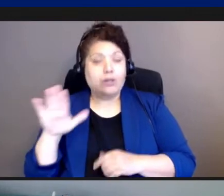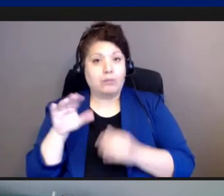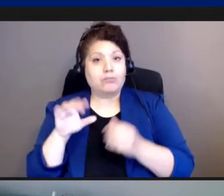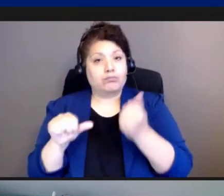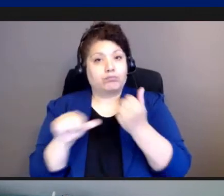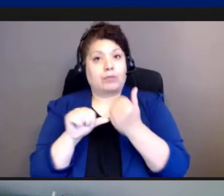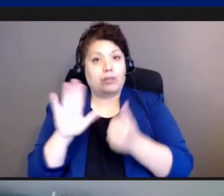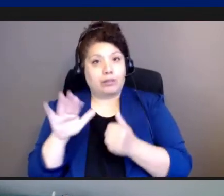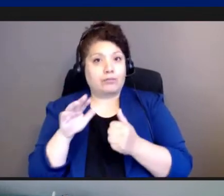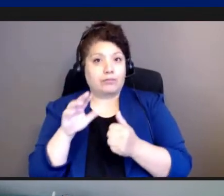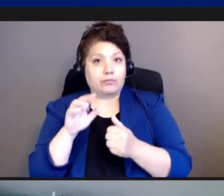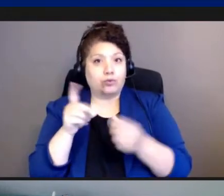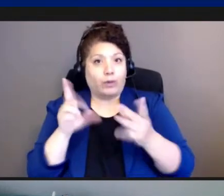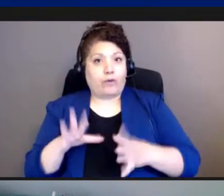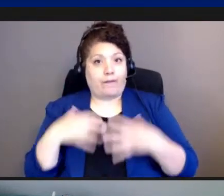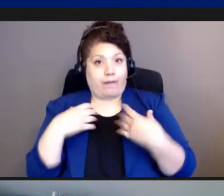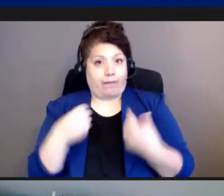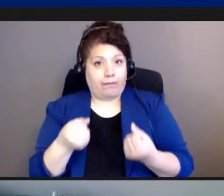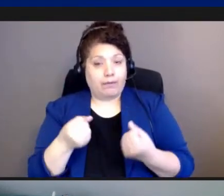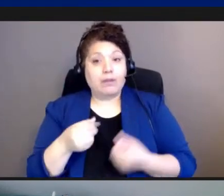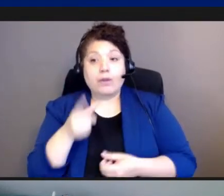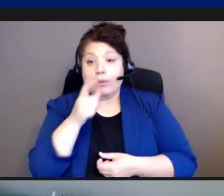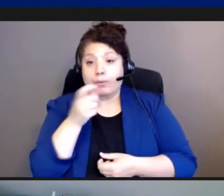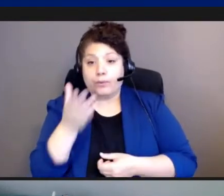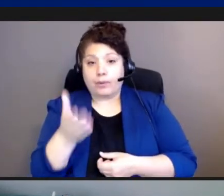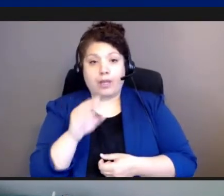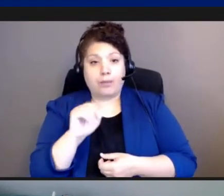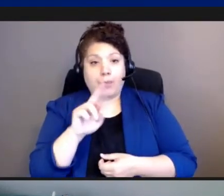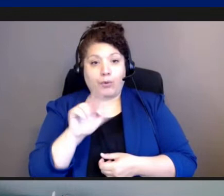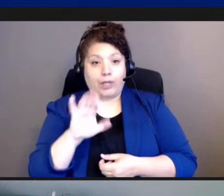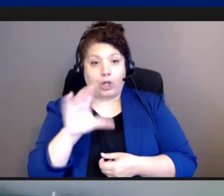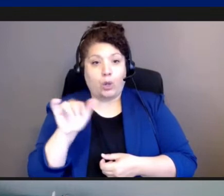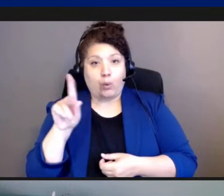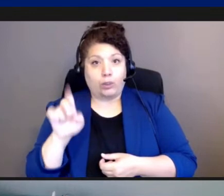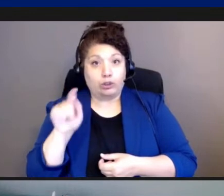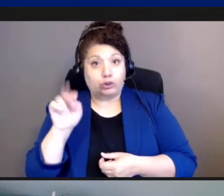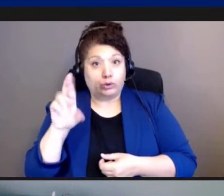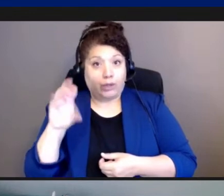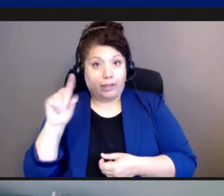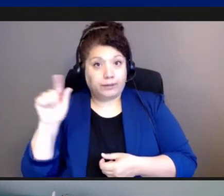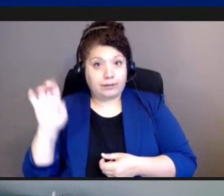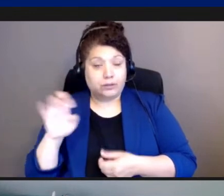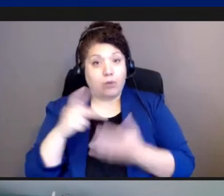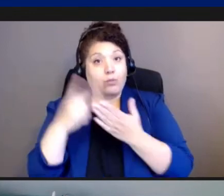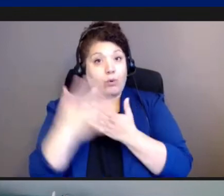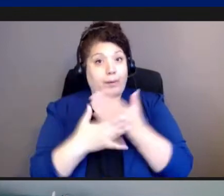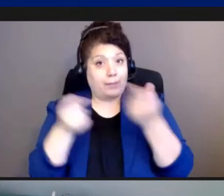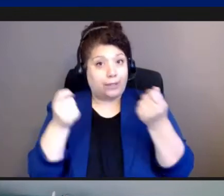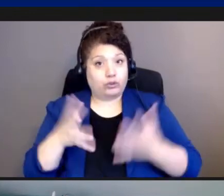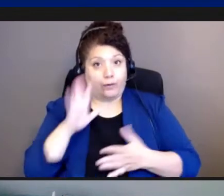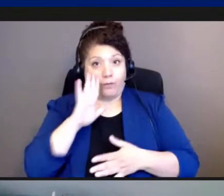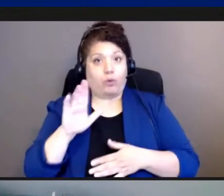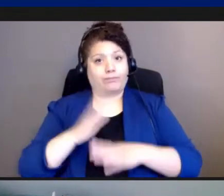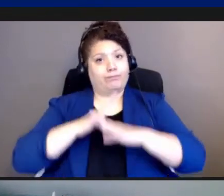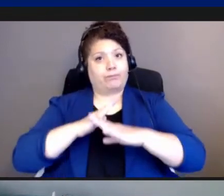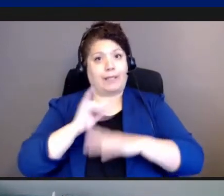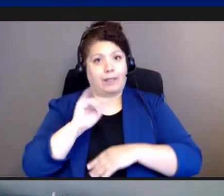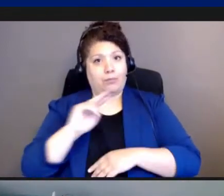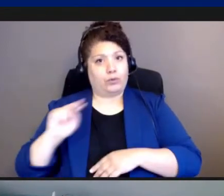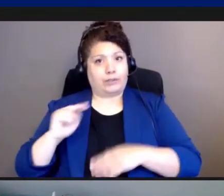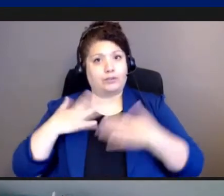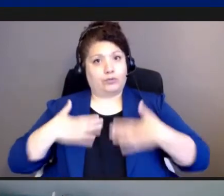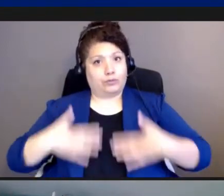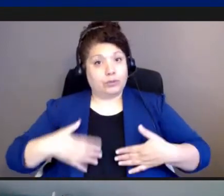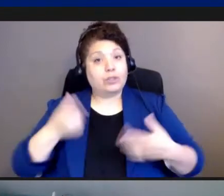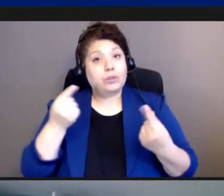Health. Also on the call is Marie-Claude Turcotte, Program Manager with Immunization, who can answer specific questions about this season's flu